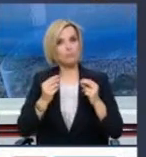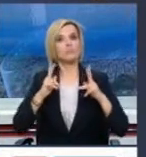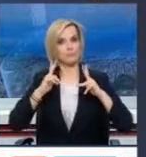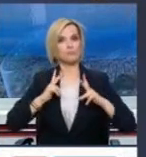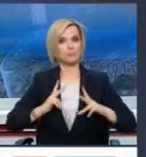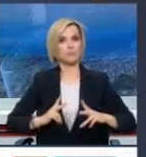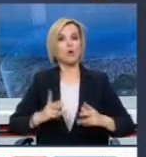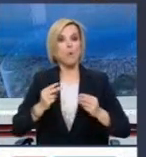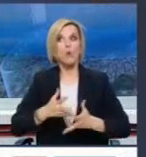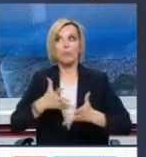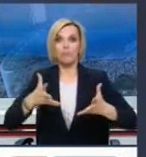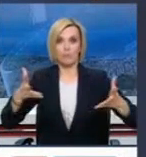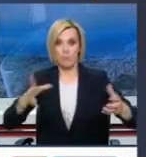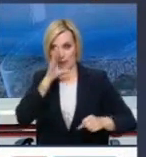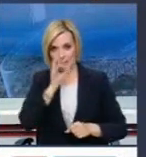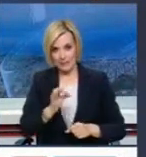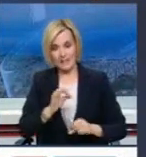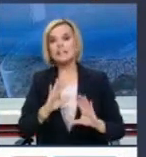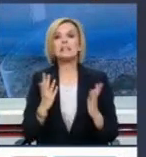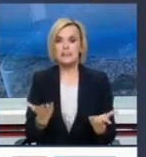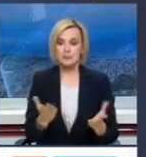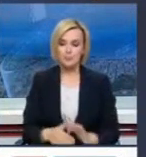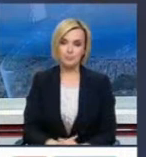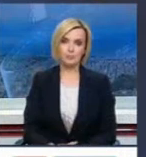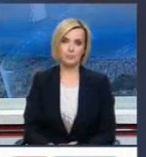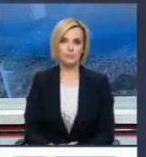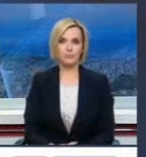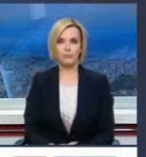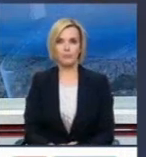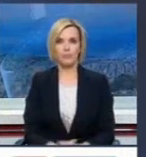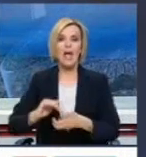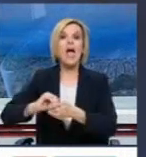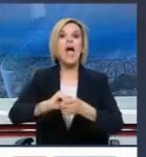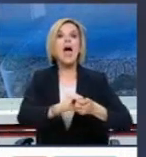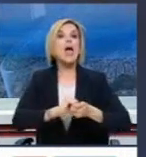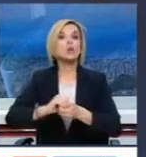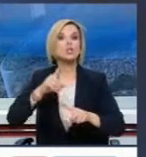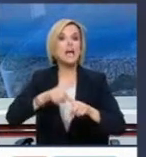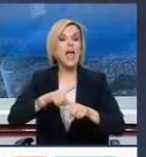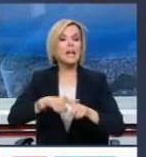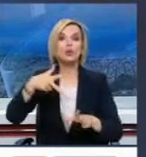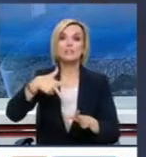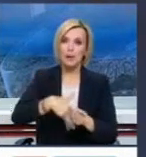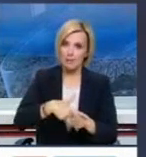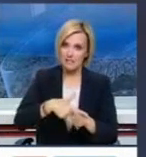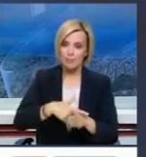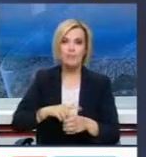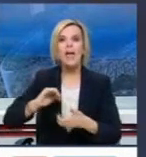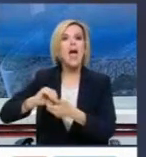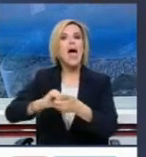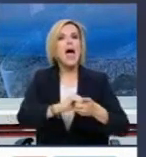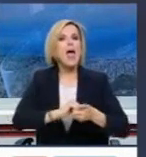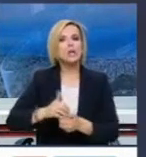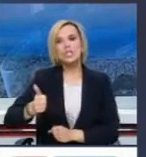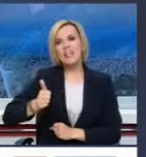μας ανακοίνωση. Συγκεκριμένα, τόσο η Ένωση Ελληνικών Τραπεζών όσο και η Ένωση Εταιρεών Διαχείρισης Απαιτήσεων